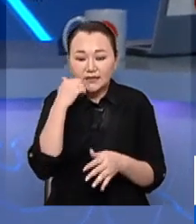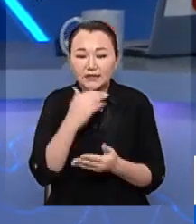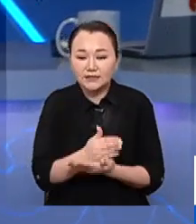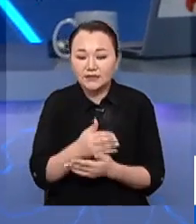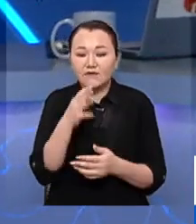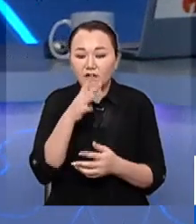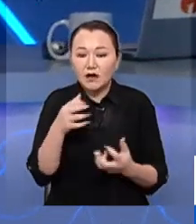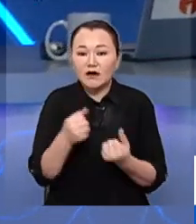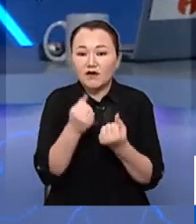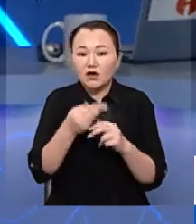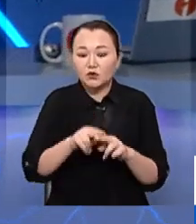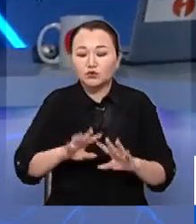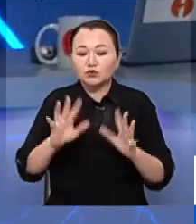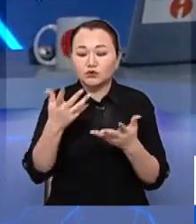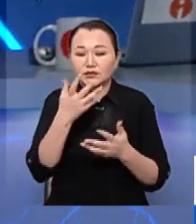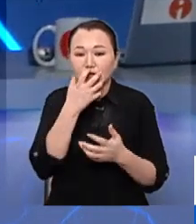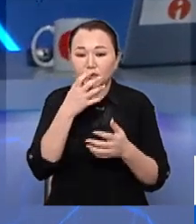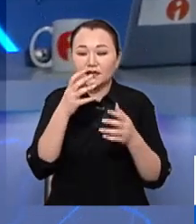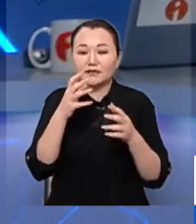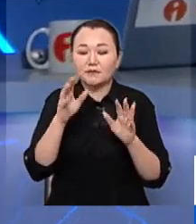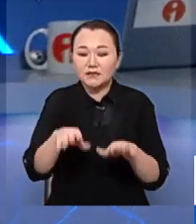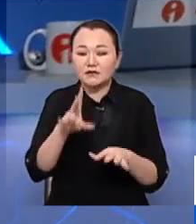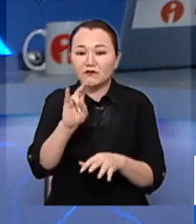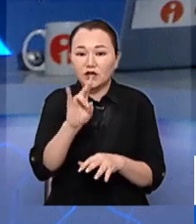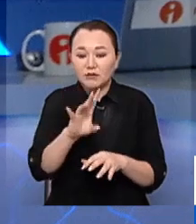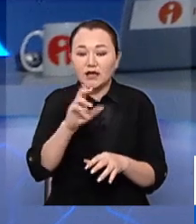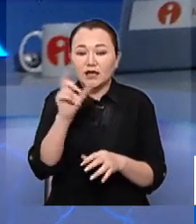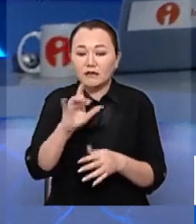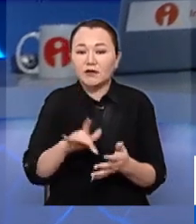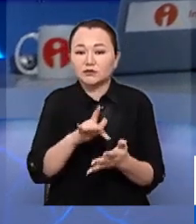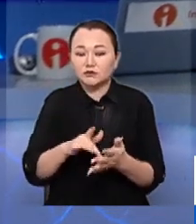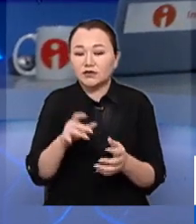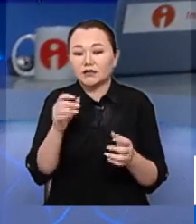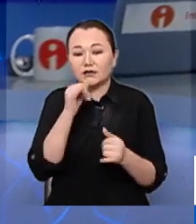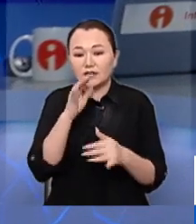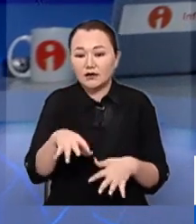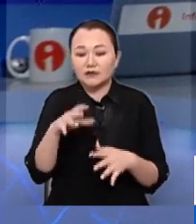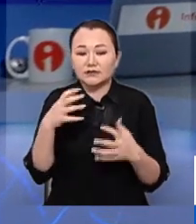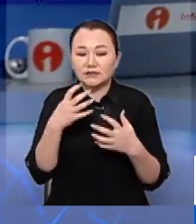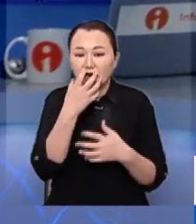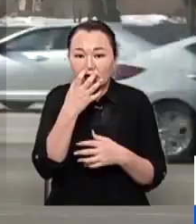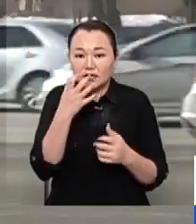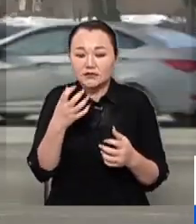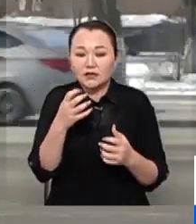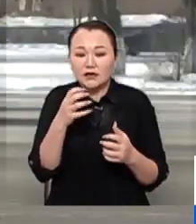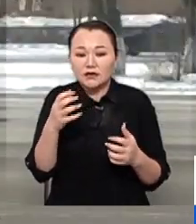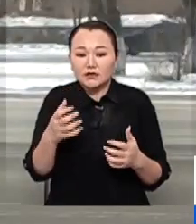момента аварии, которая произошла на теплосетях в ноябре, экибастузцы никак не могут согреться.